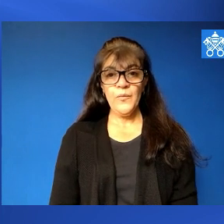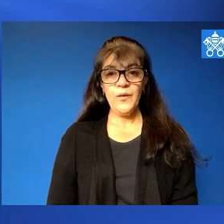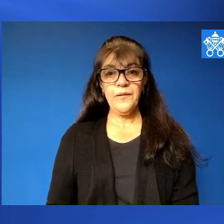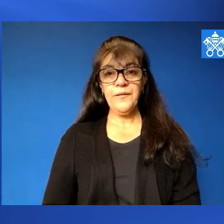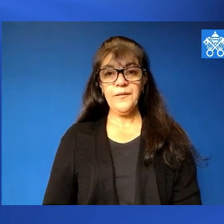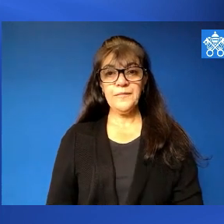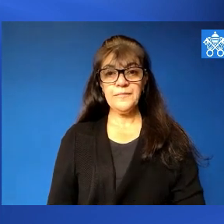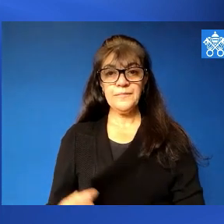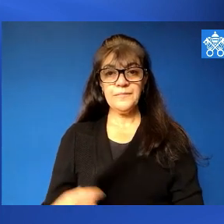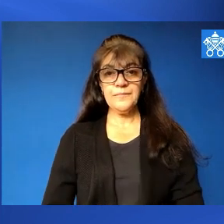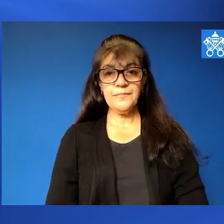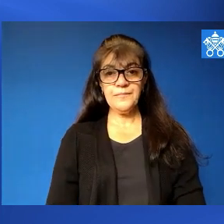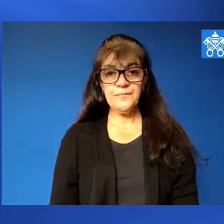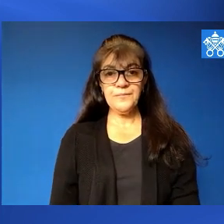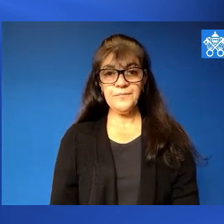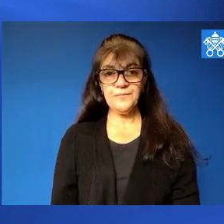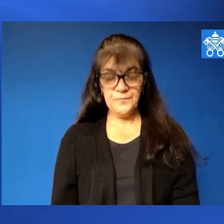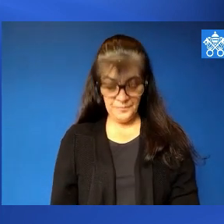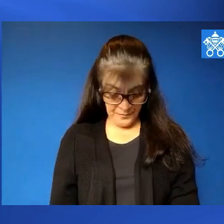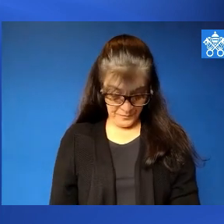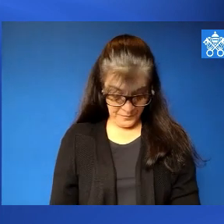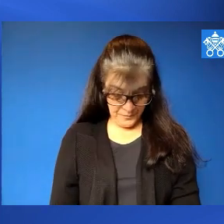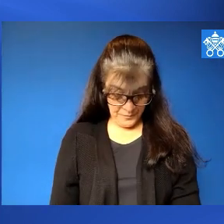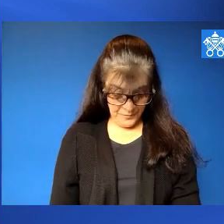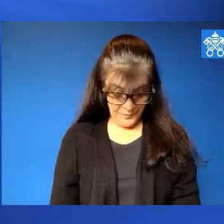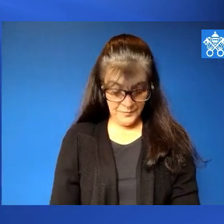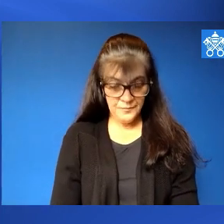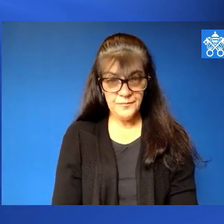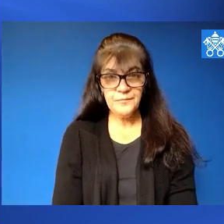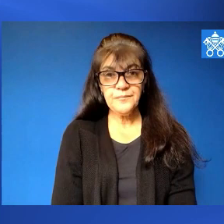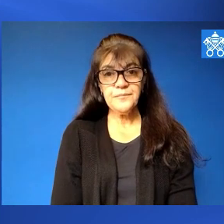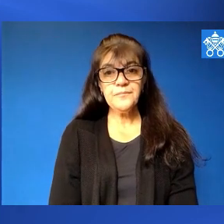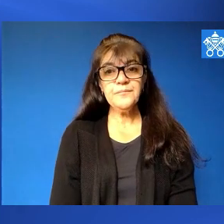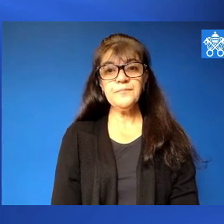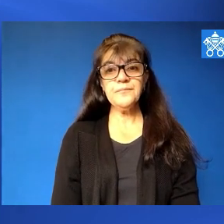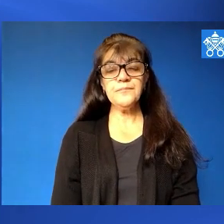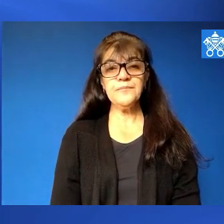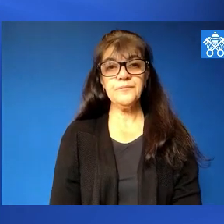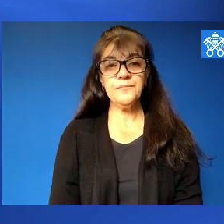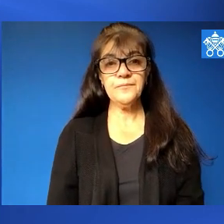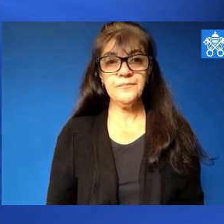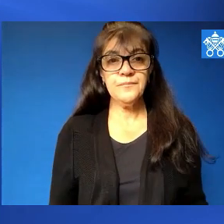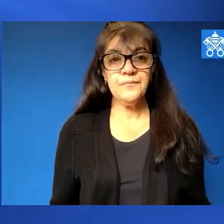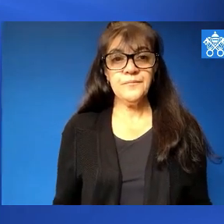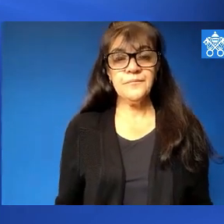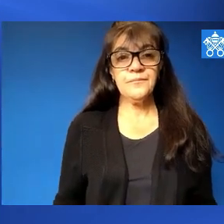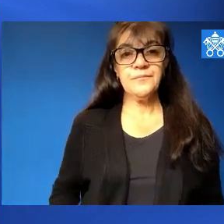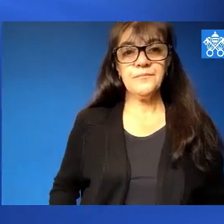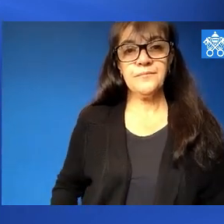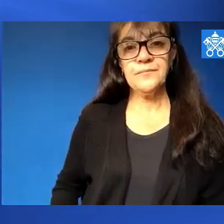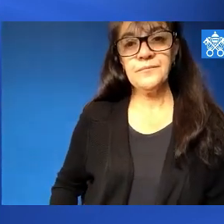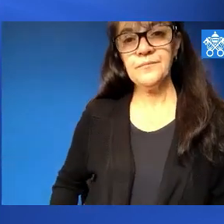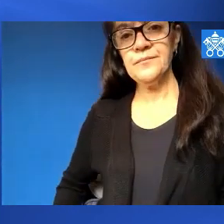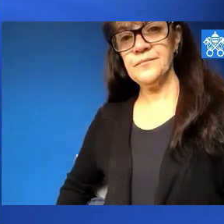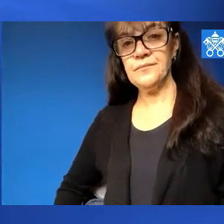وألفة، كما لو أننا نتحدث إلى صديق. الصلاة هي أن نعرف كيف